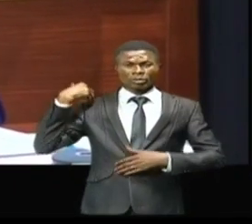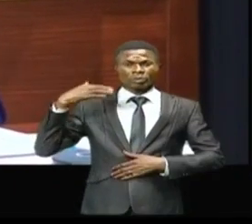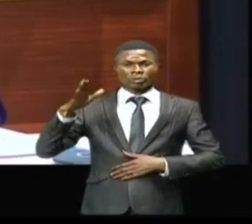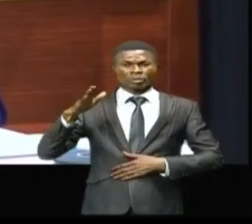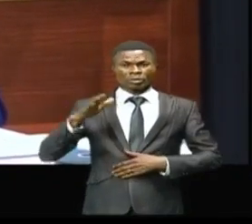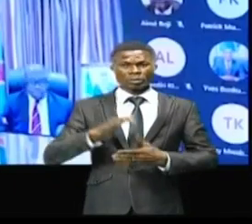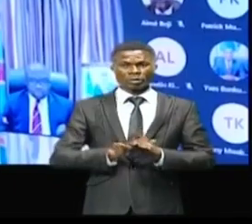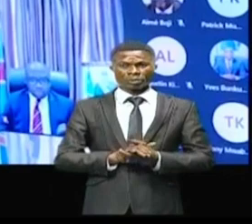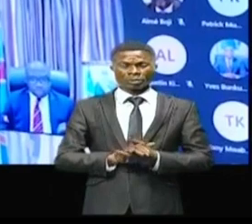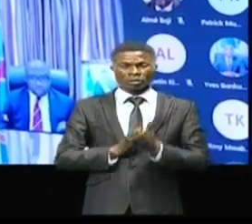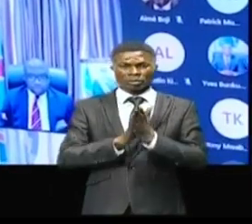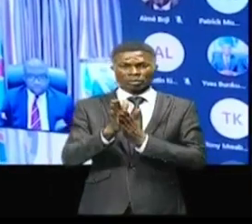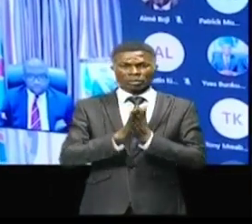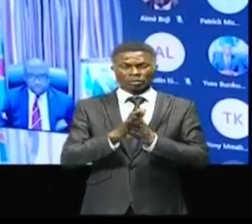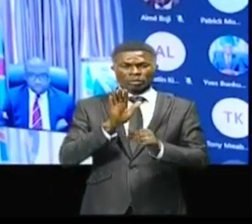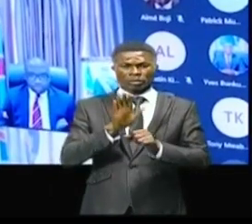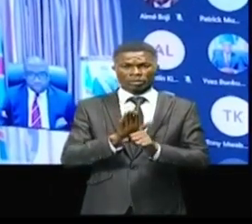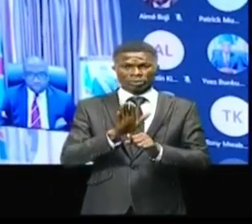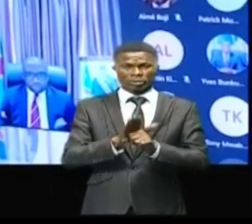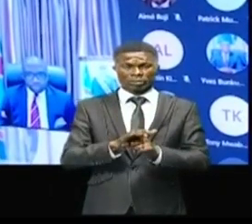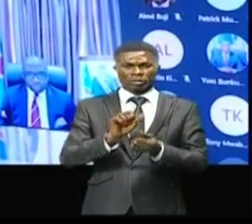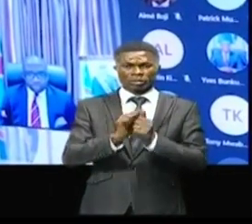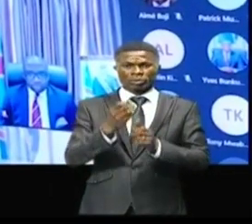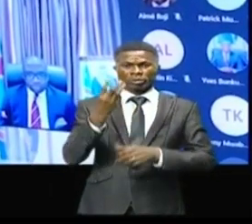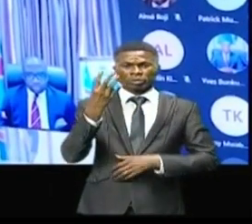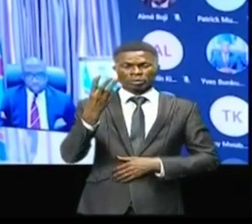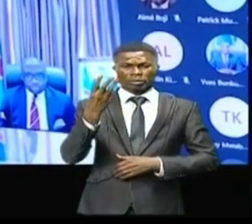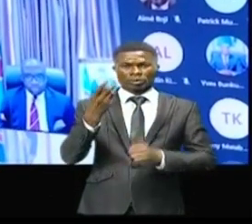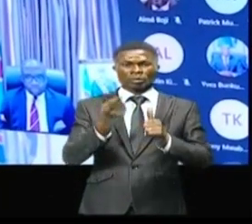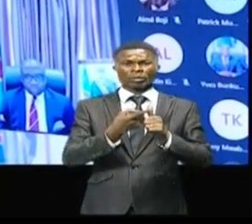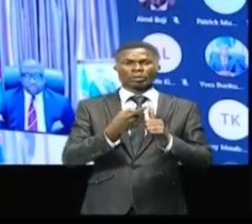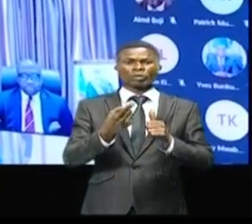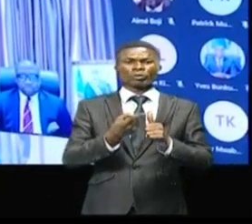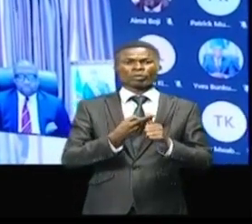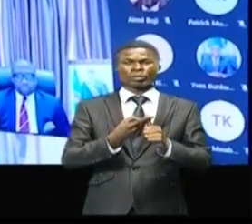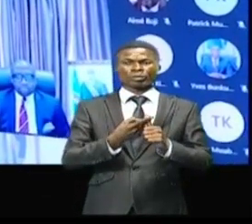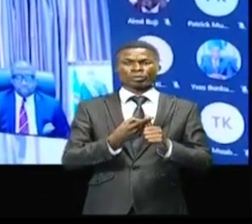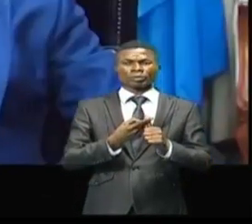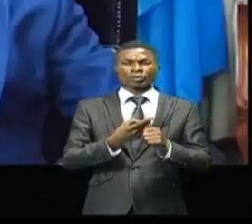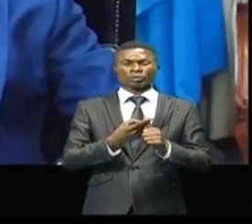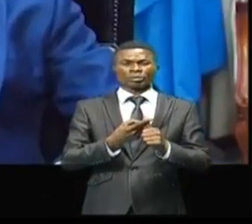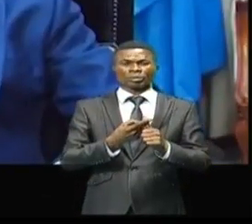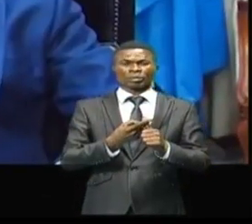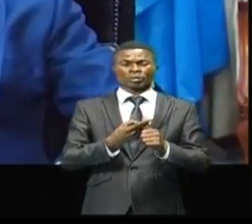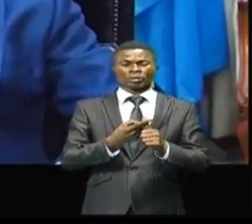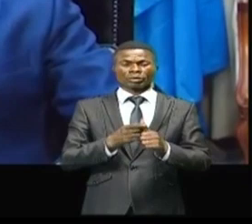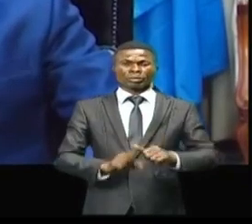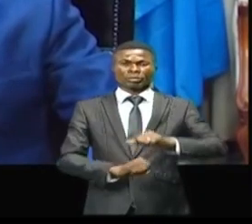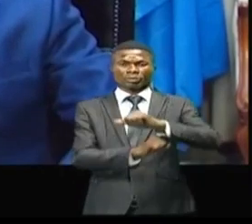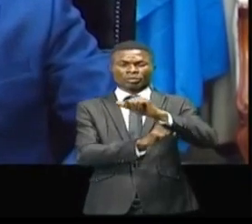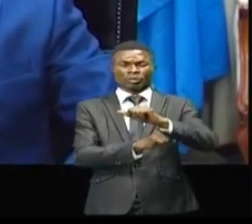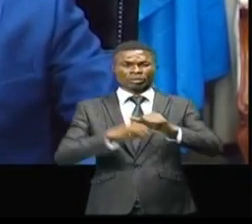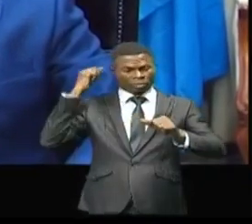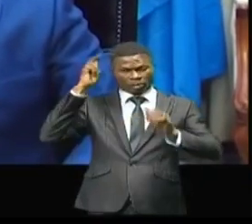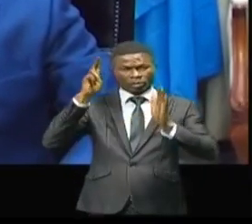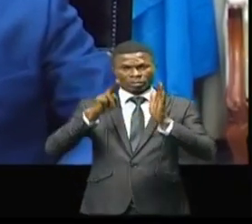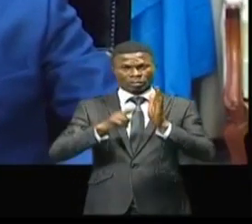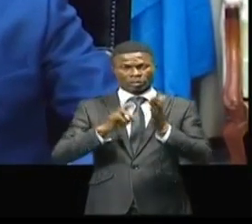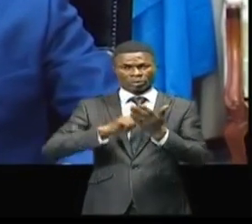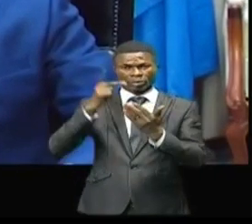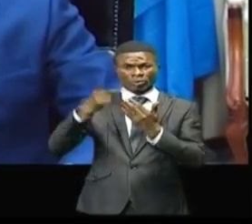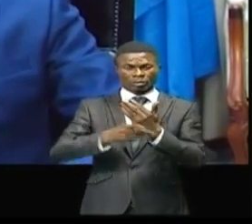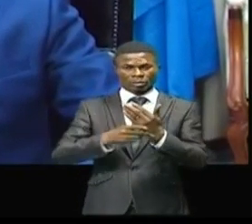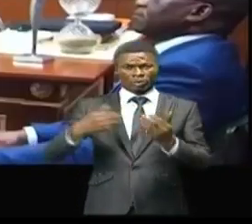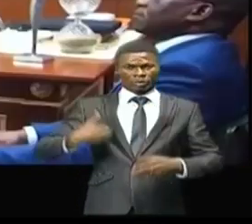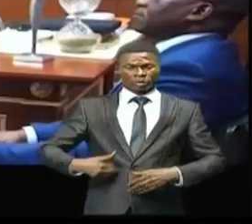a porté essentiellement sur trois points à savoir de l'appui gouvernementale au programme des